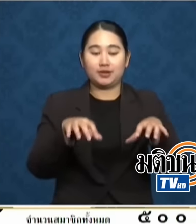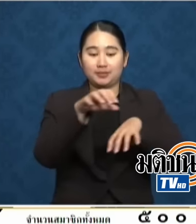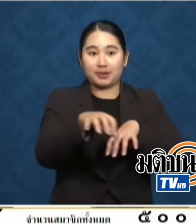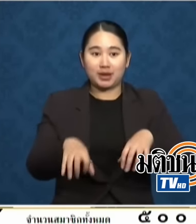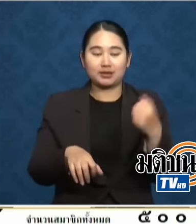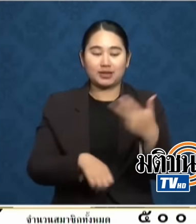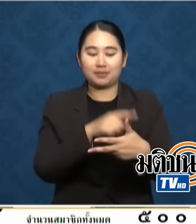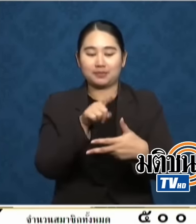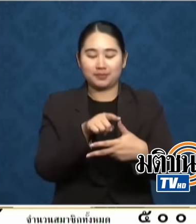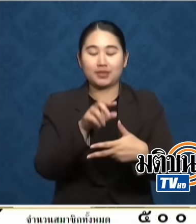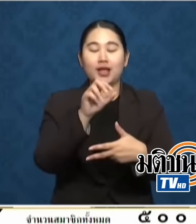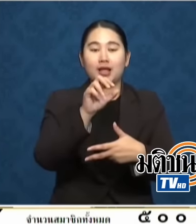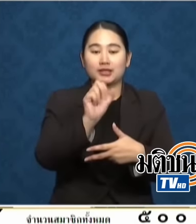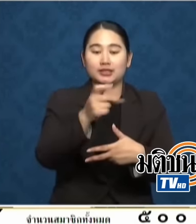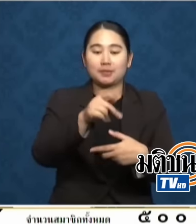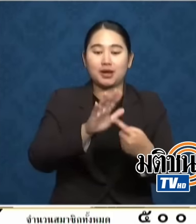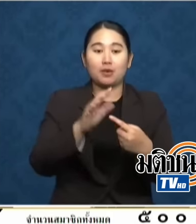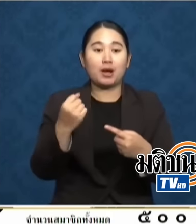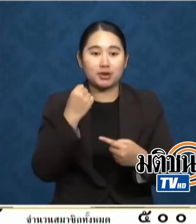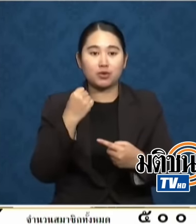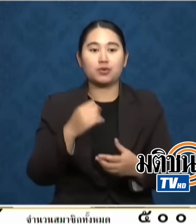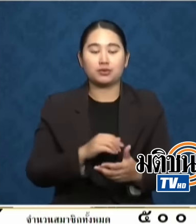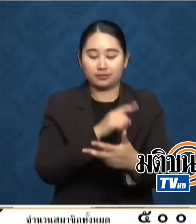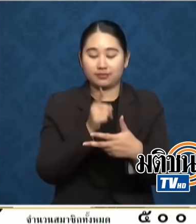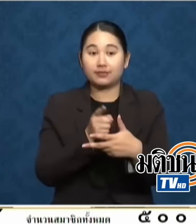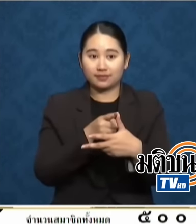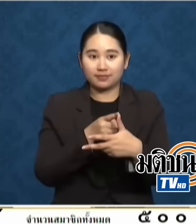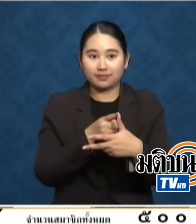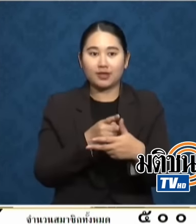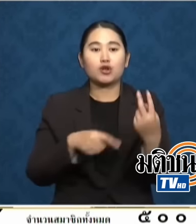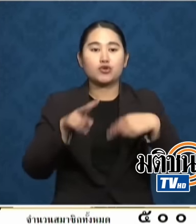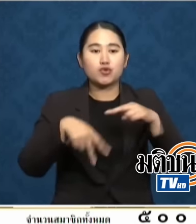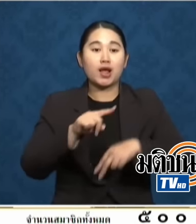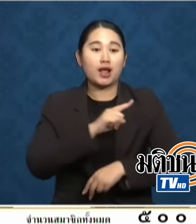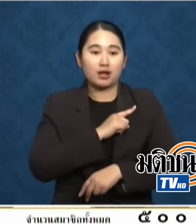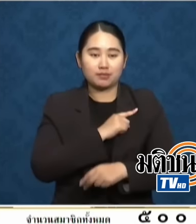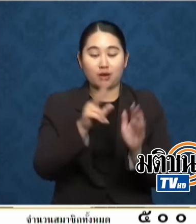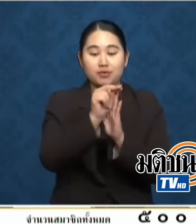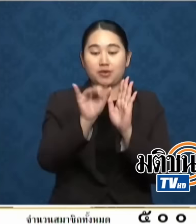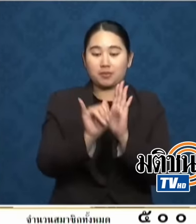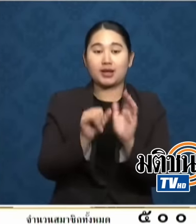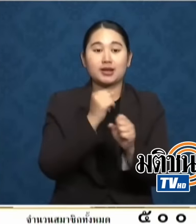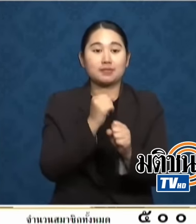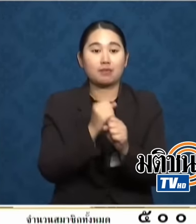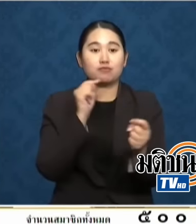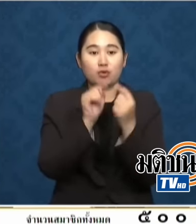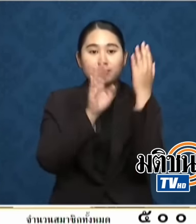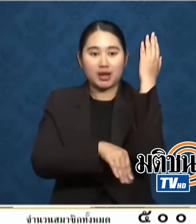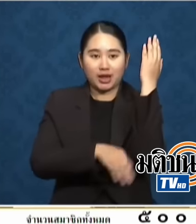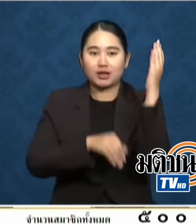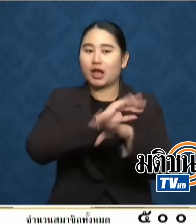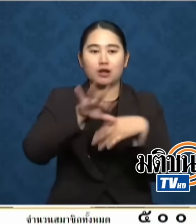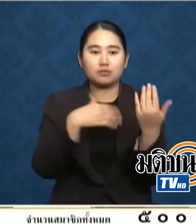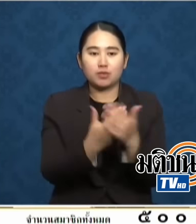าตินายกรัฐมนตรีเป็นประธานสภากำหนดนโยบายความมั่นคงในจังหวัดชายแดนภาคใต้ทั้งหม